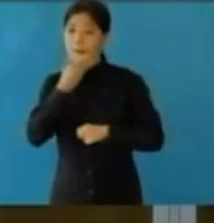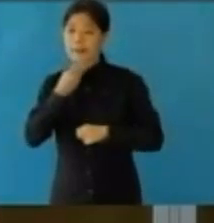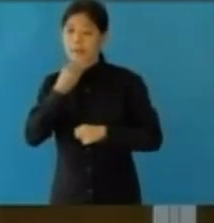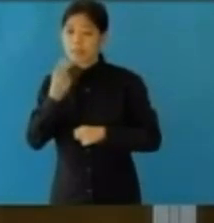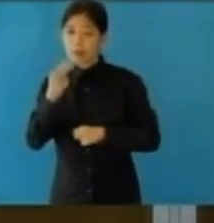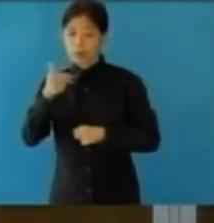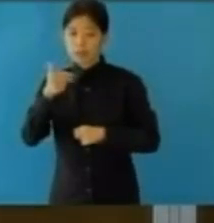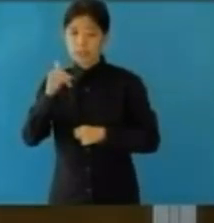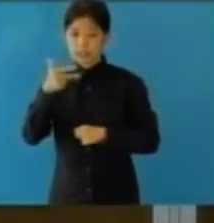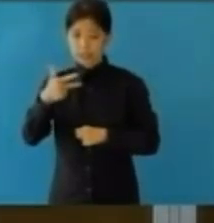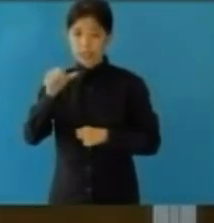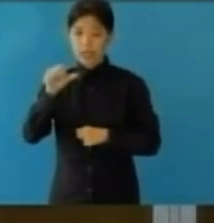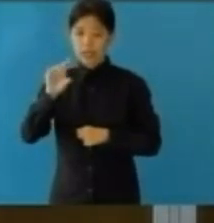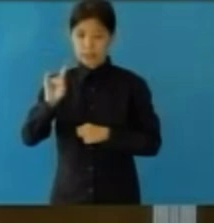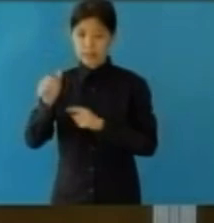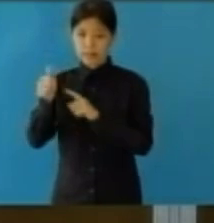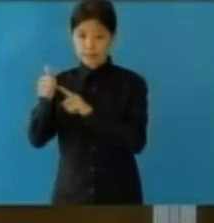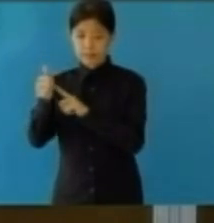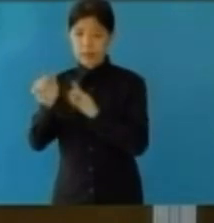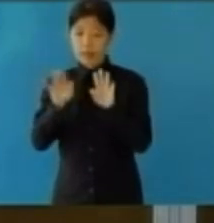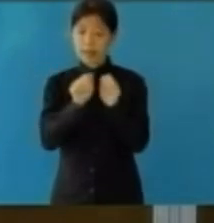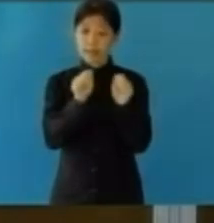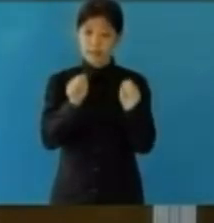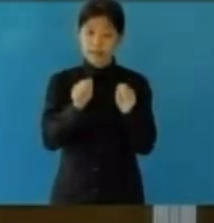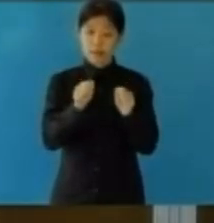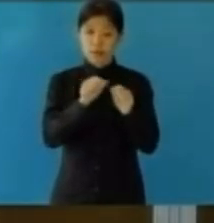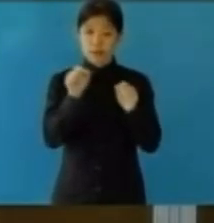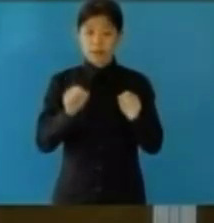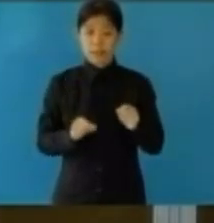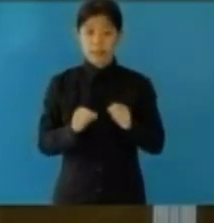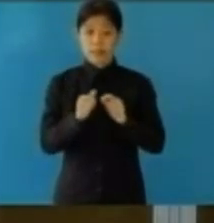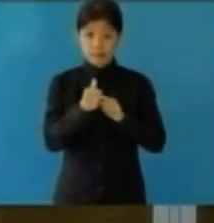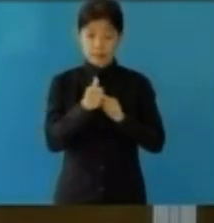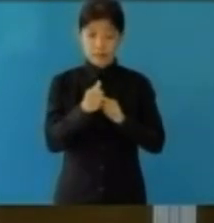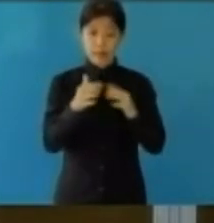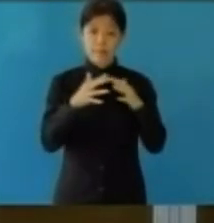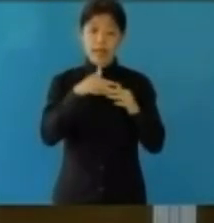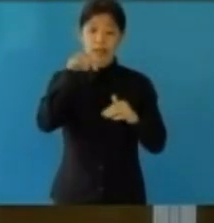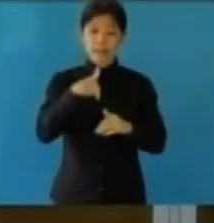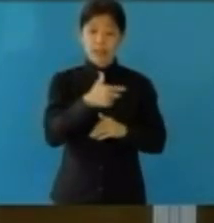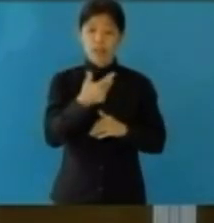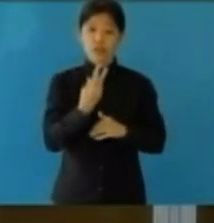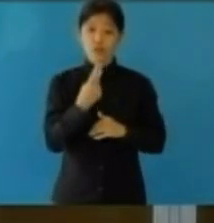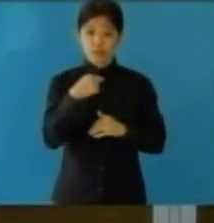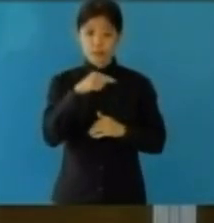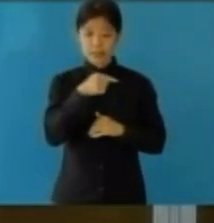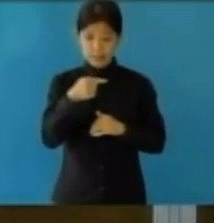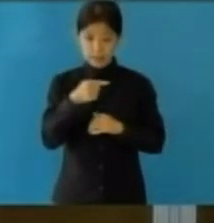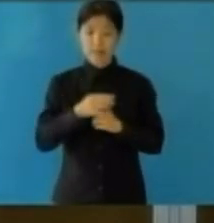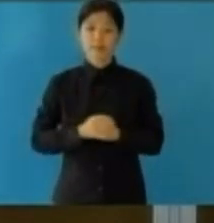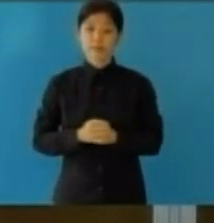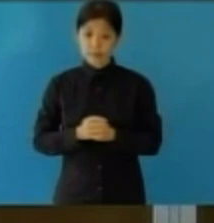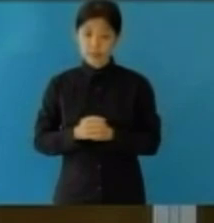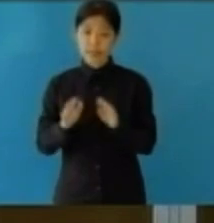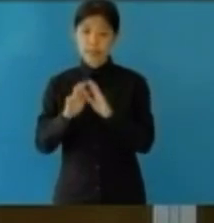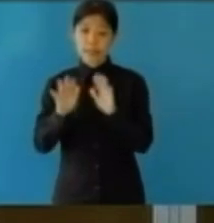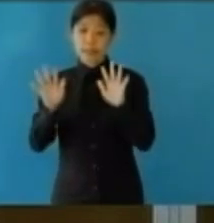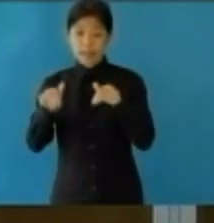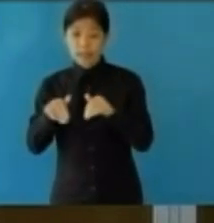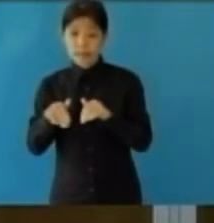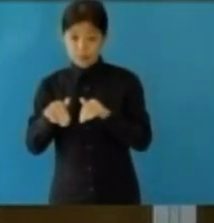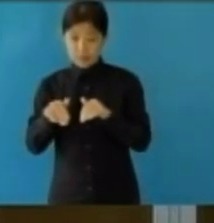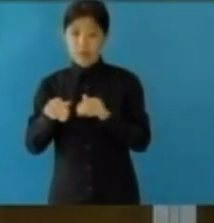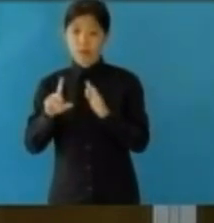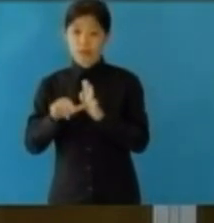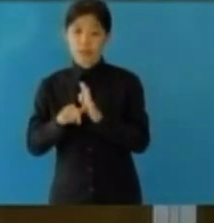を、閉会式の司会はスポーツキャスターの宮下純一さんを、式典演技の進行は映画や舞台で活